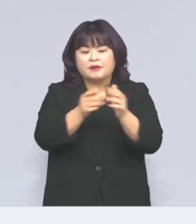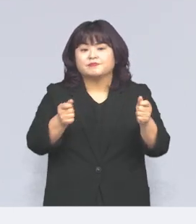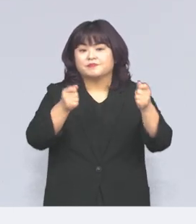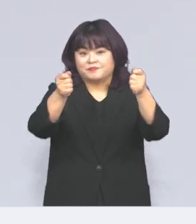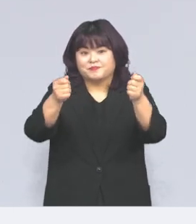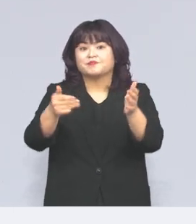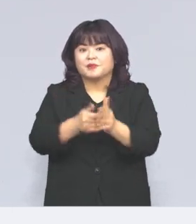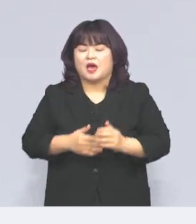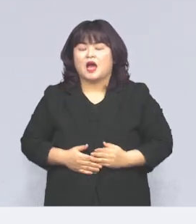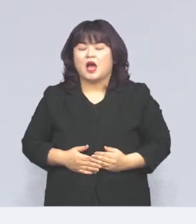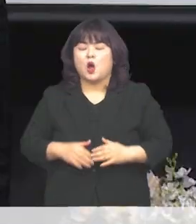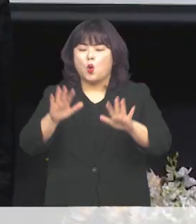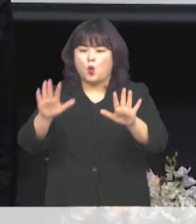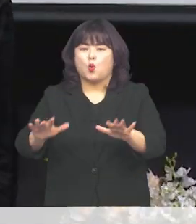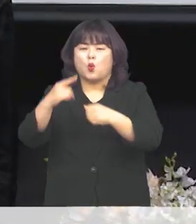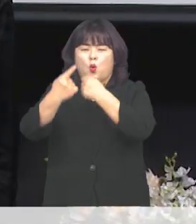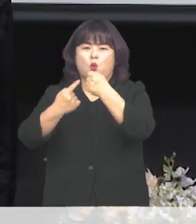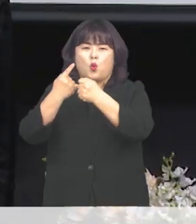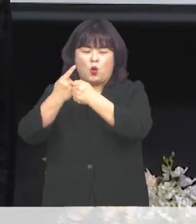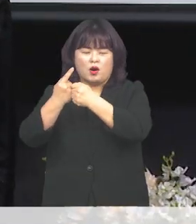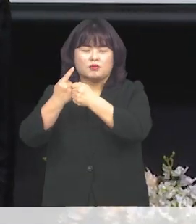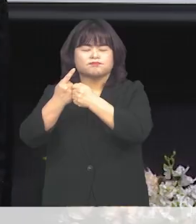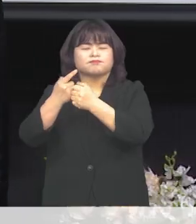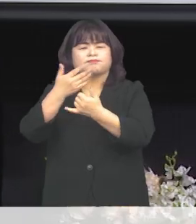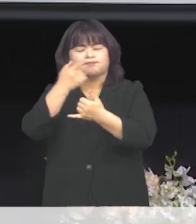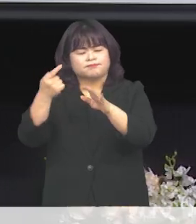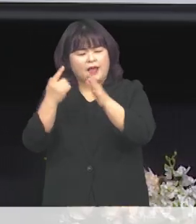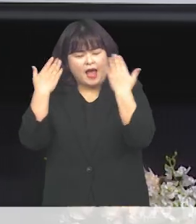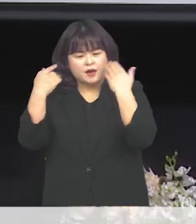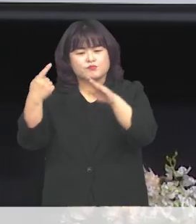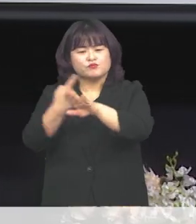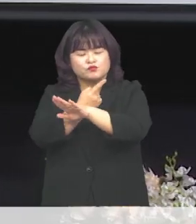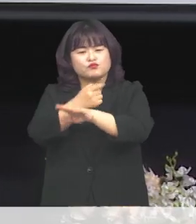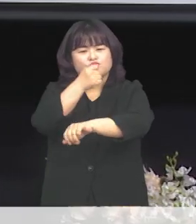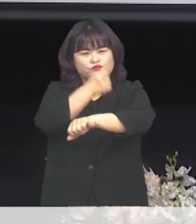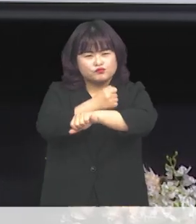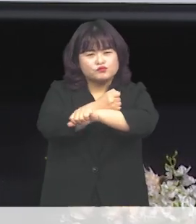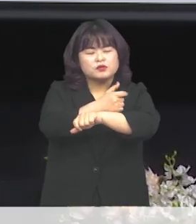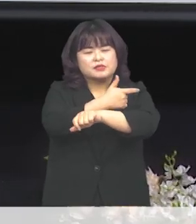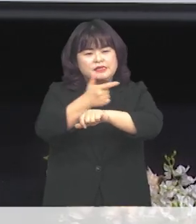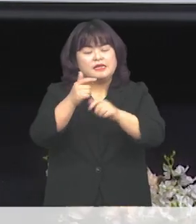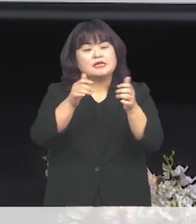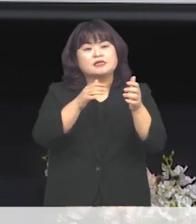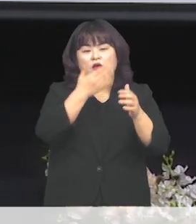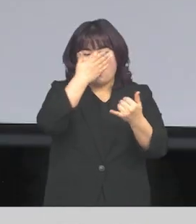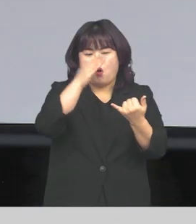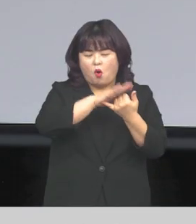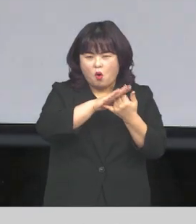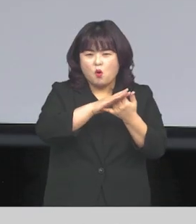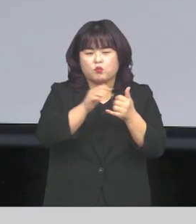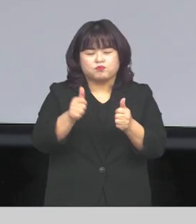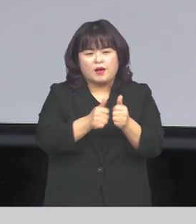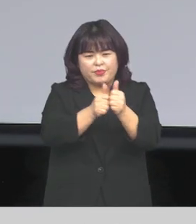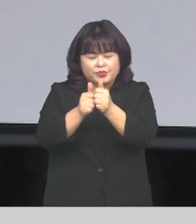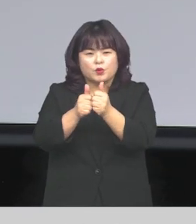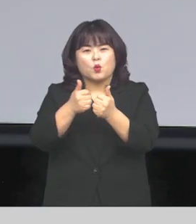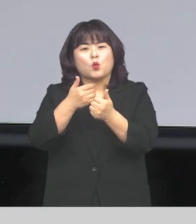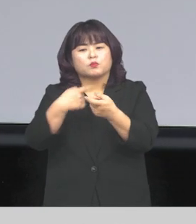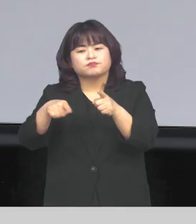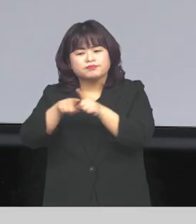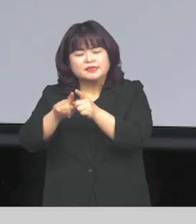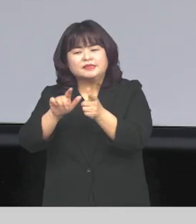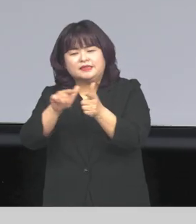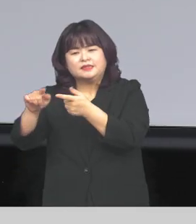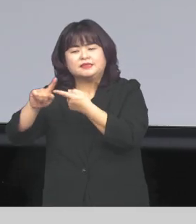15명에게 직접 졸업장을 수여하고 올 한 해 학교 밖 청소년 지원에 기여한 우수 청소년 멘토 협력기관 등